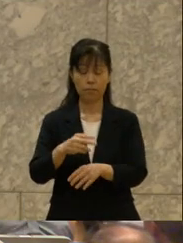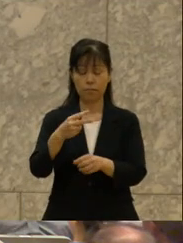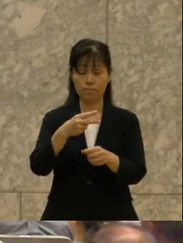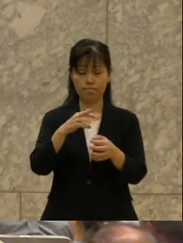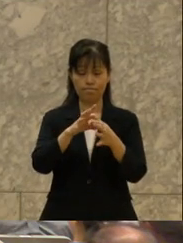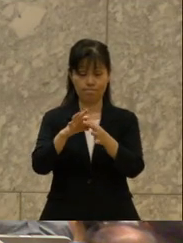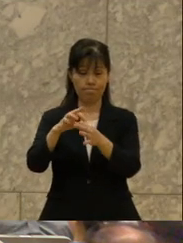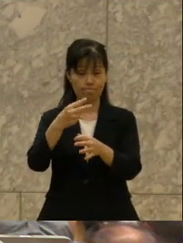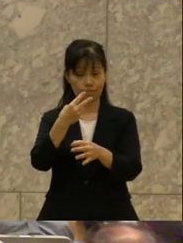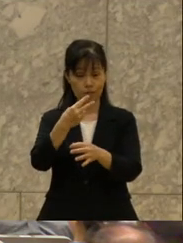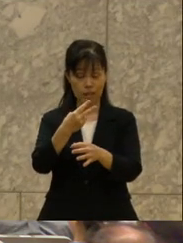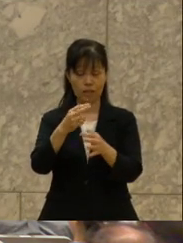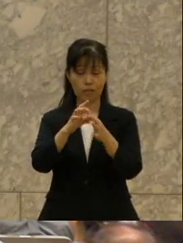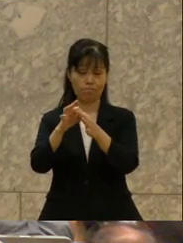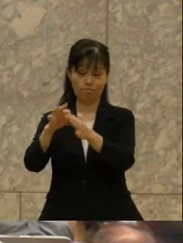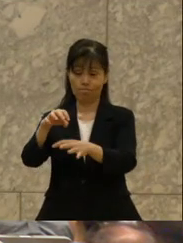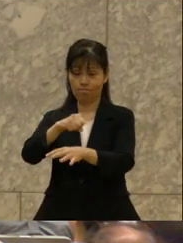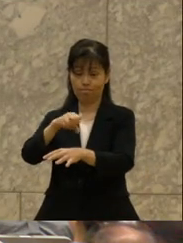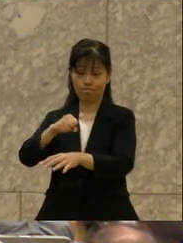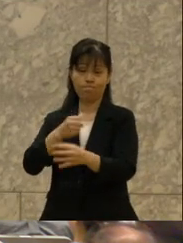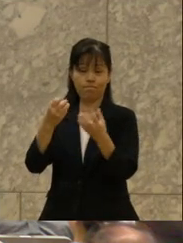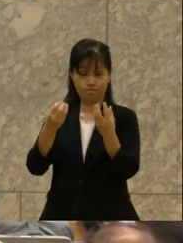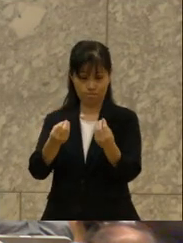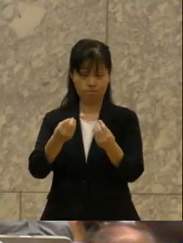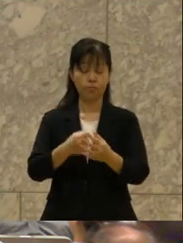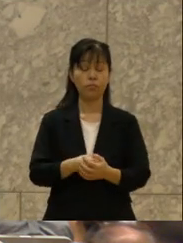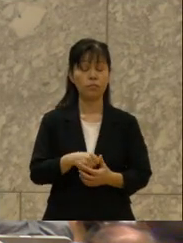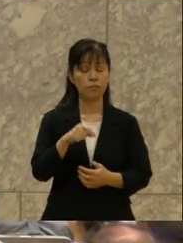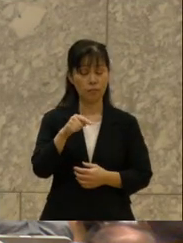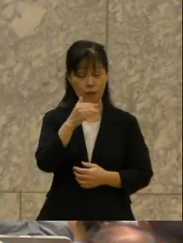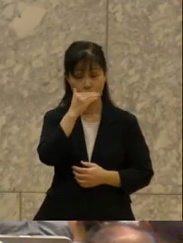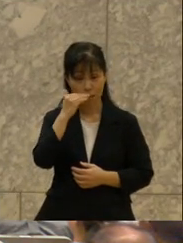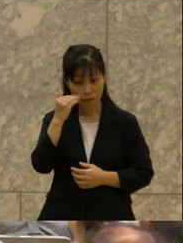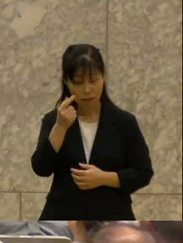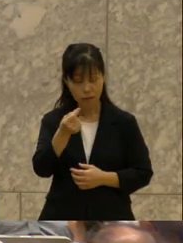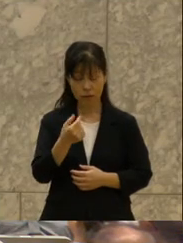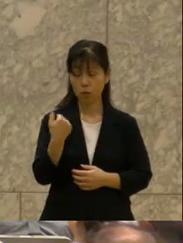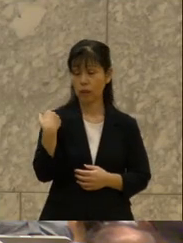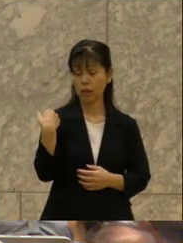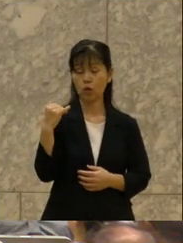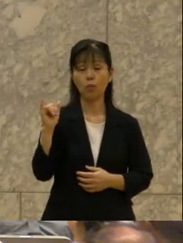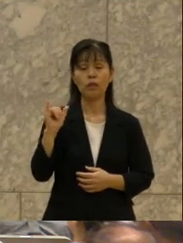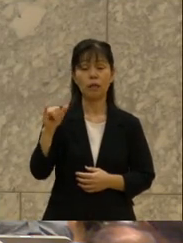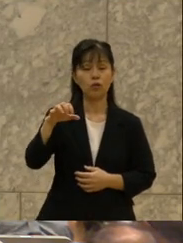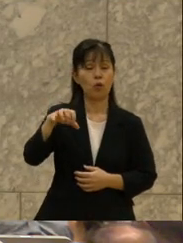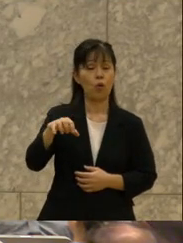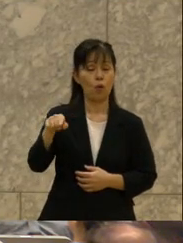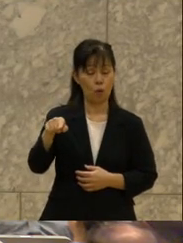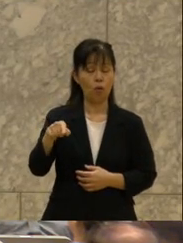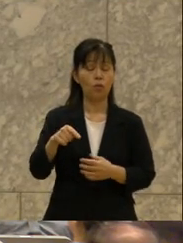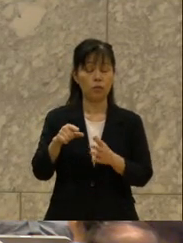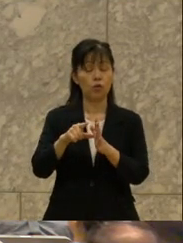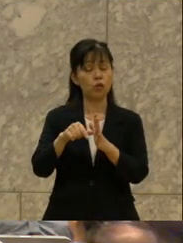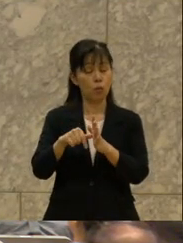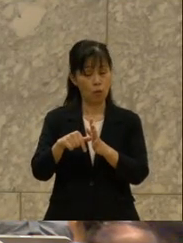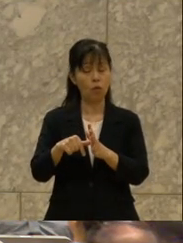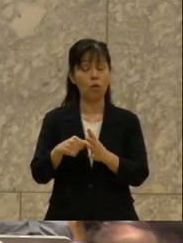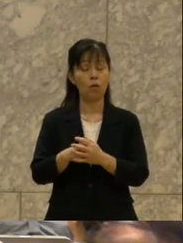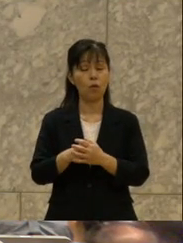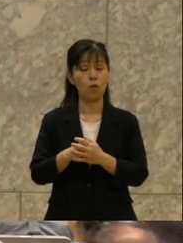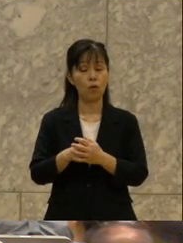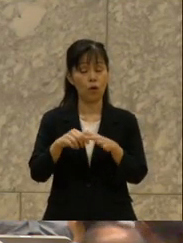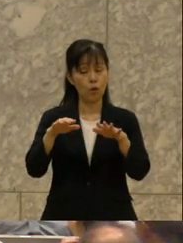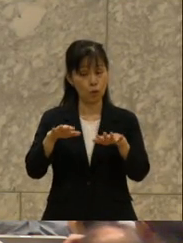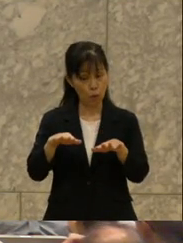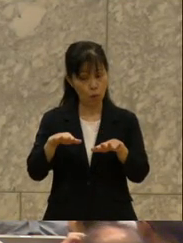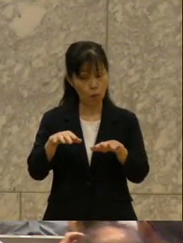て素晴らしい成績を残しておられるわけですけどもこの前のブダペストでのってことも先ほどおっしゃってましたけれどもそのそれも含め